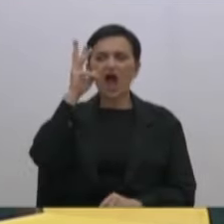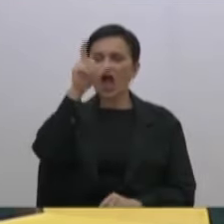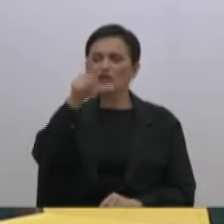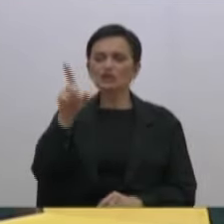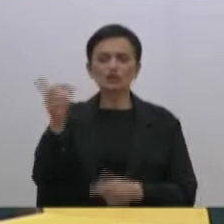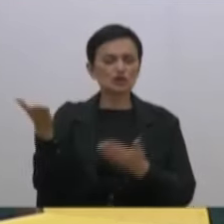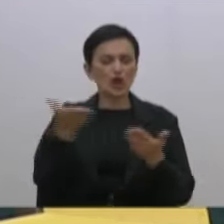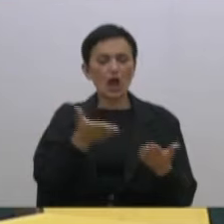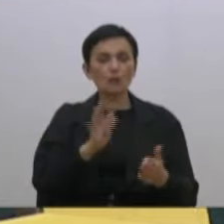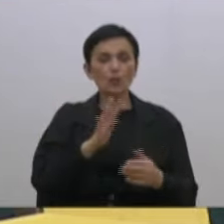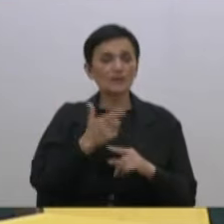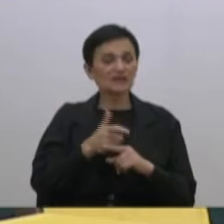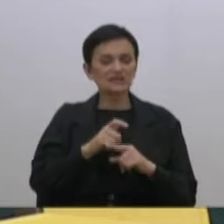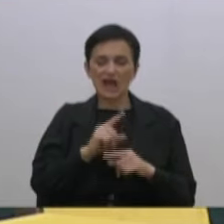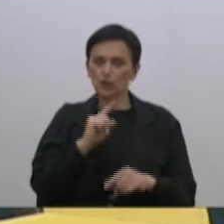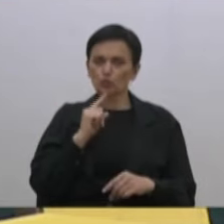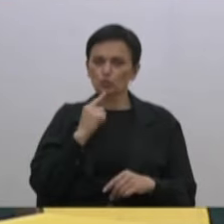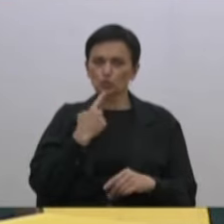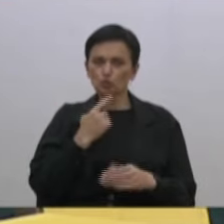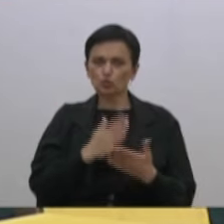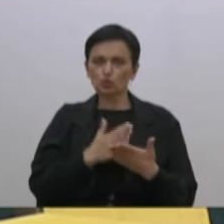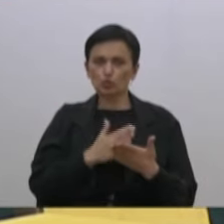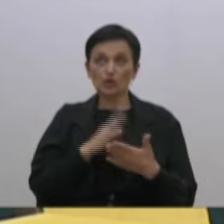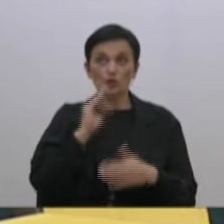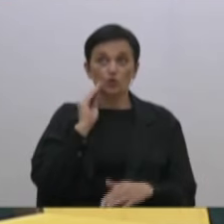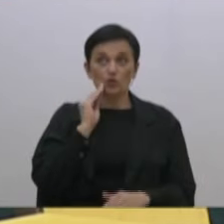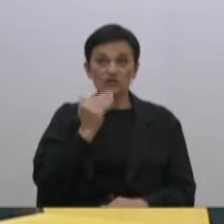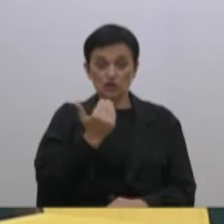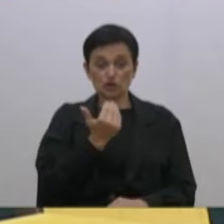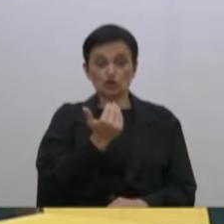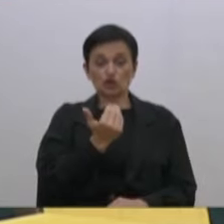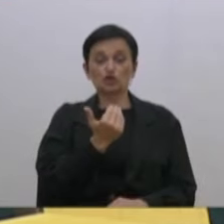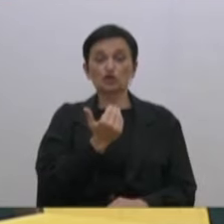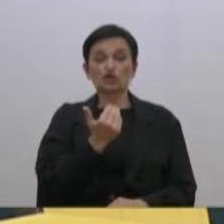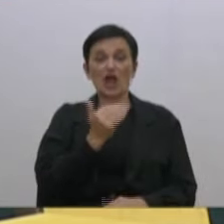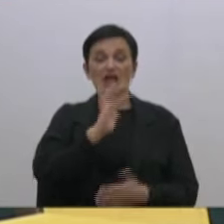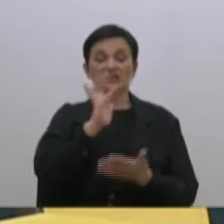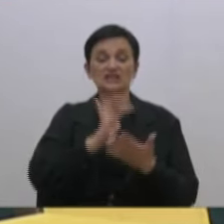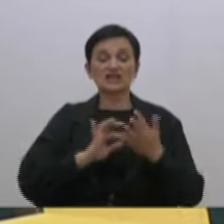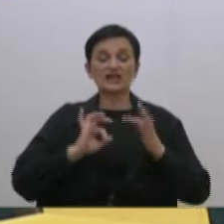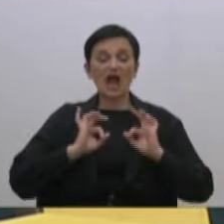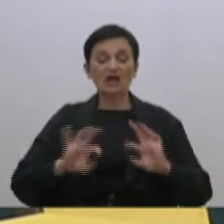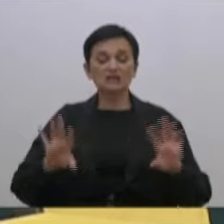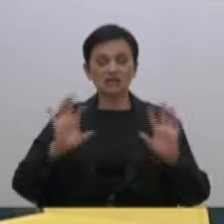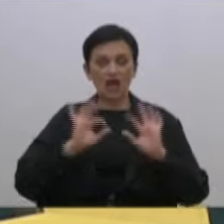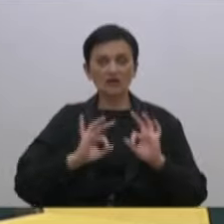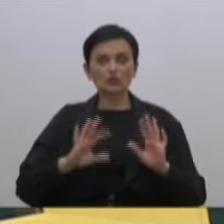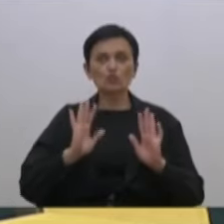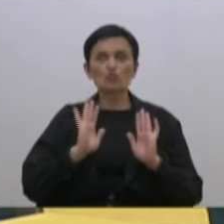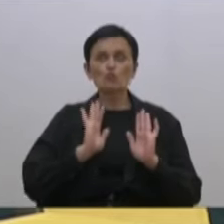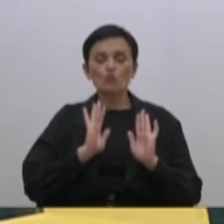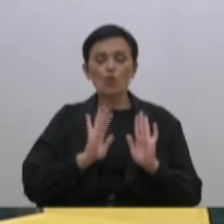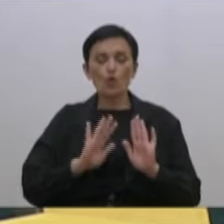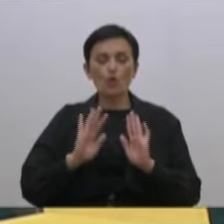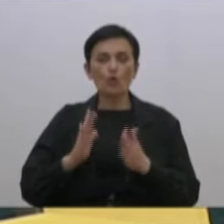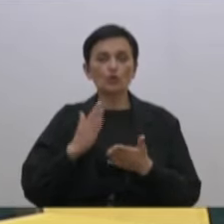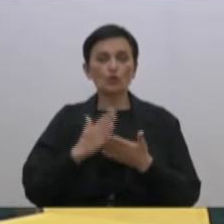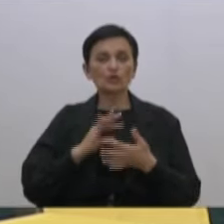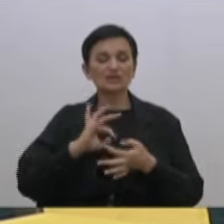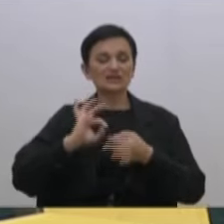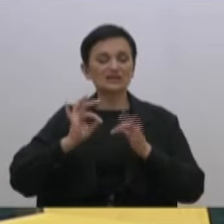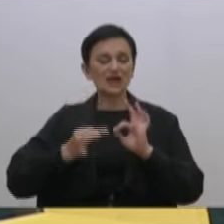მობრძანდაო? ძალიან რთულია, როდესაც შენი, ასე ვთქვათ, განცხადებები, რომელიც არის მხოლოდ და მხოლოდ